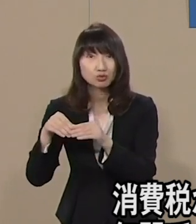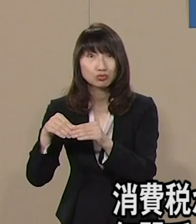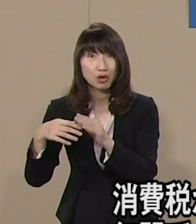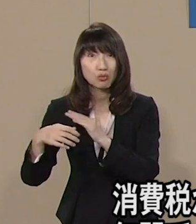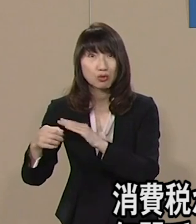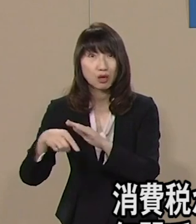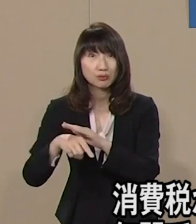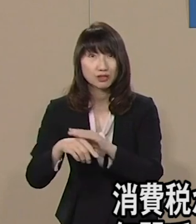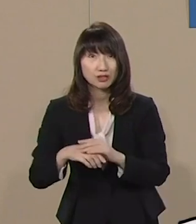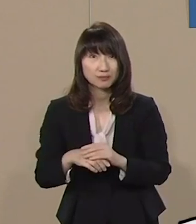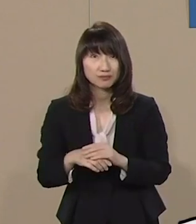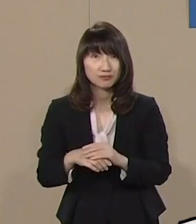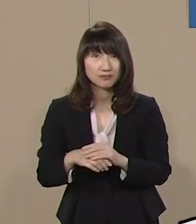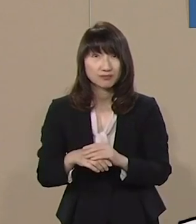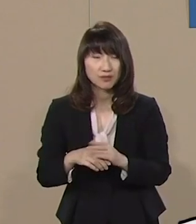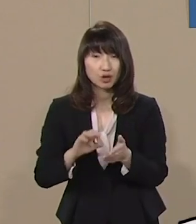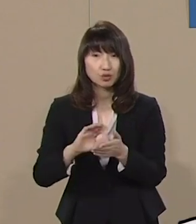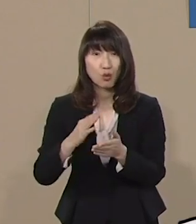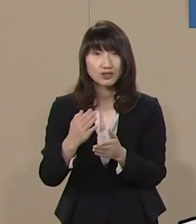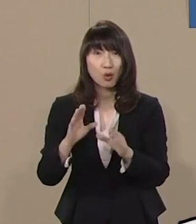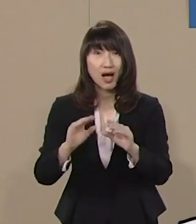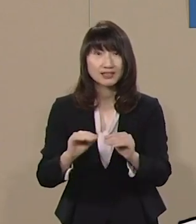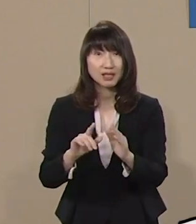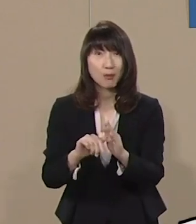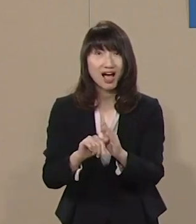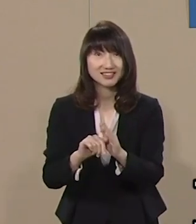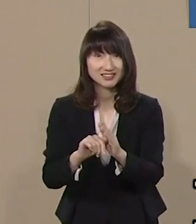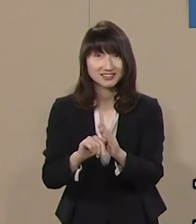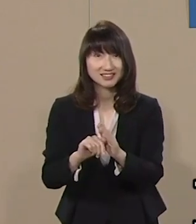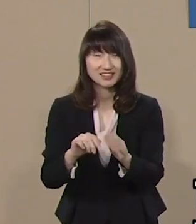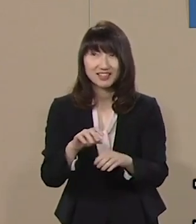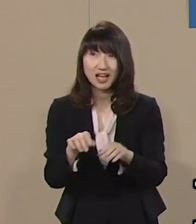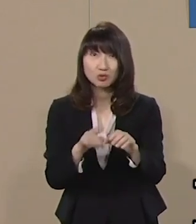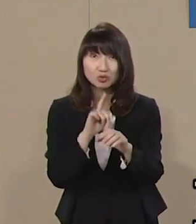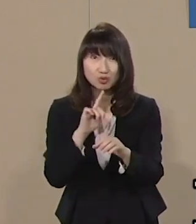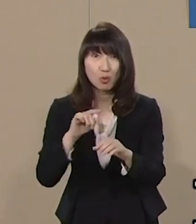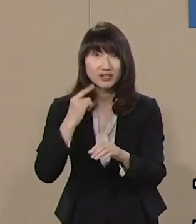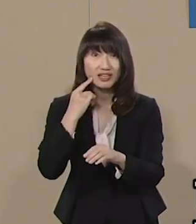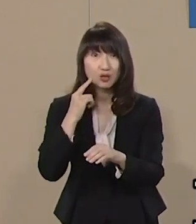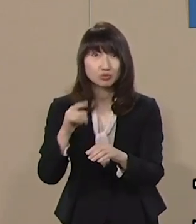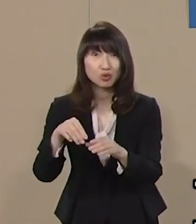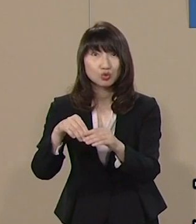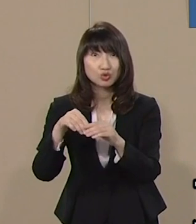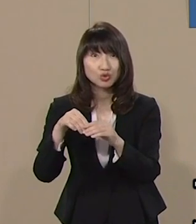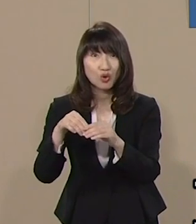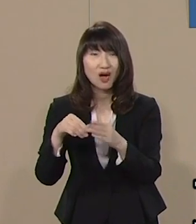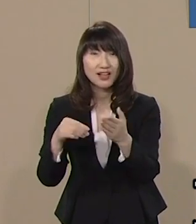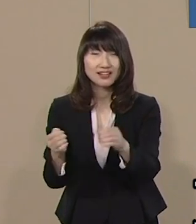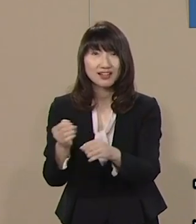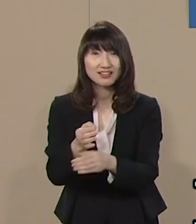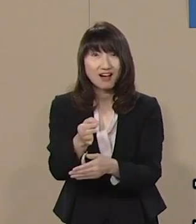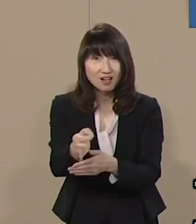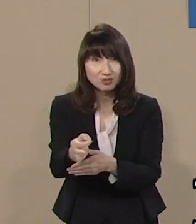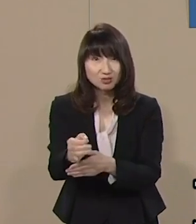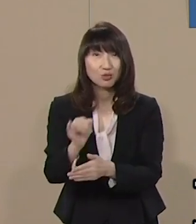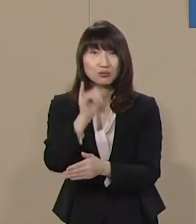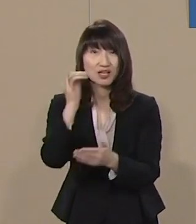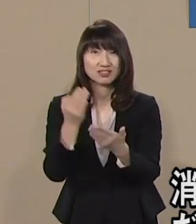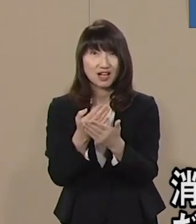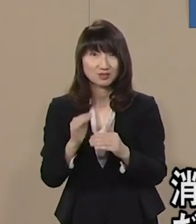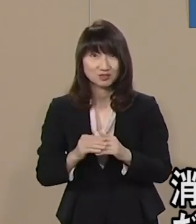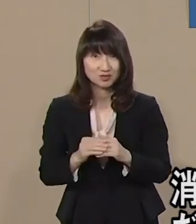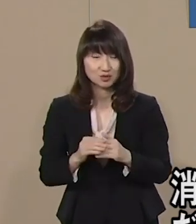消えることになりますつまり消費税を廃止にした場合1か月分の給料をあなたにお返しするイメージです